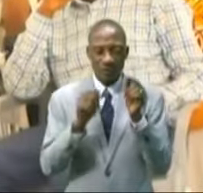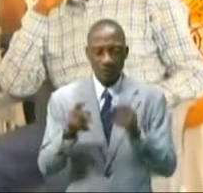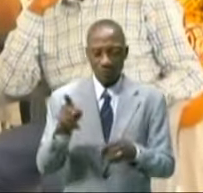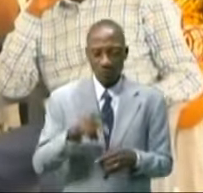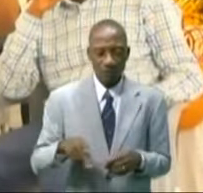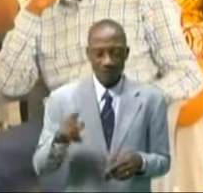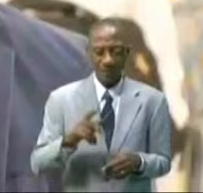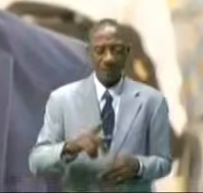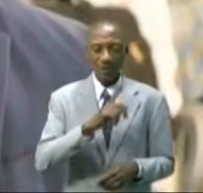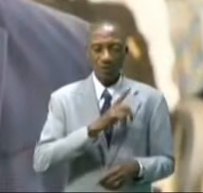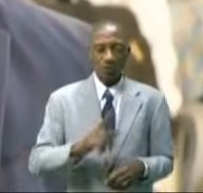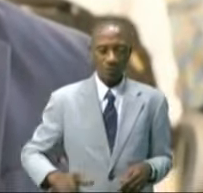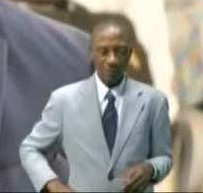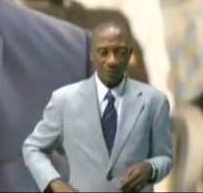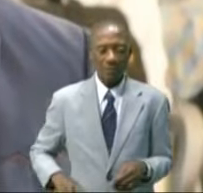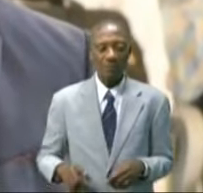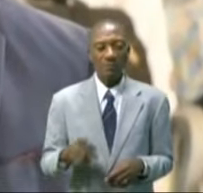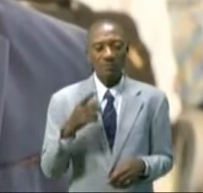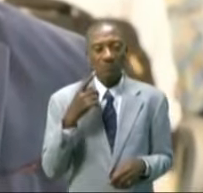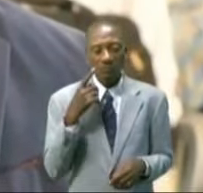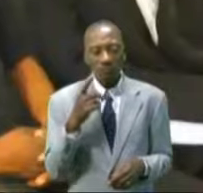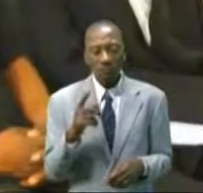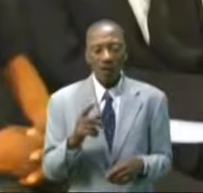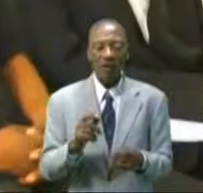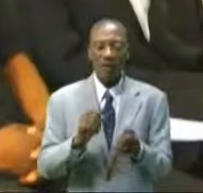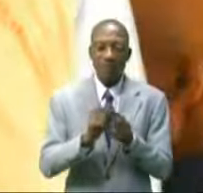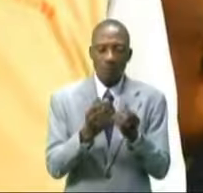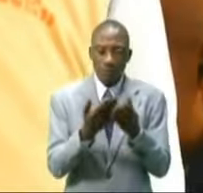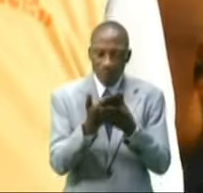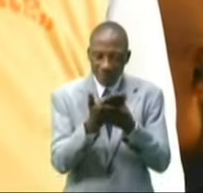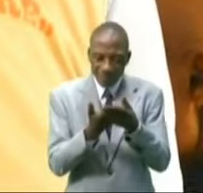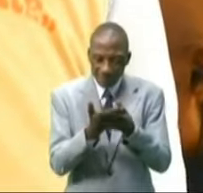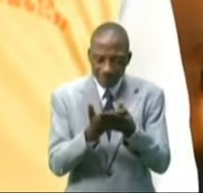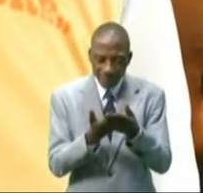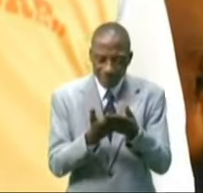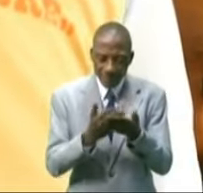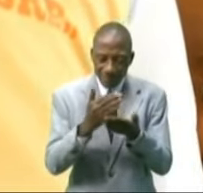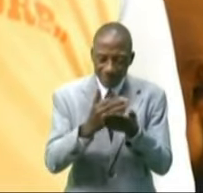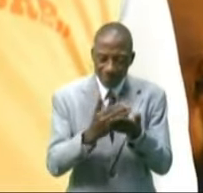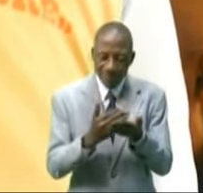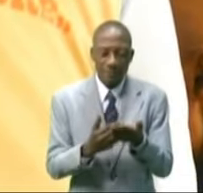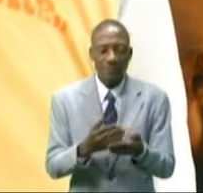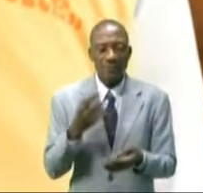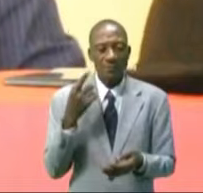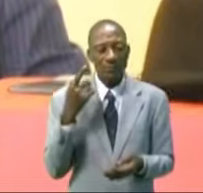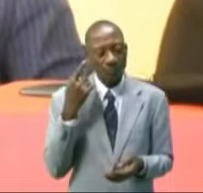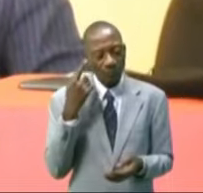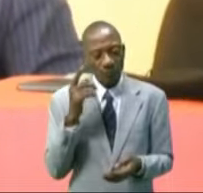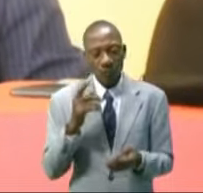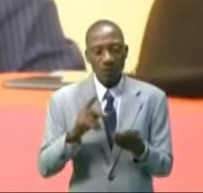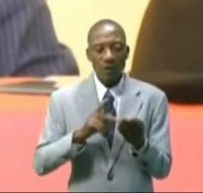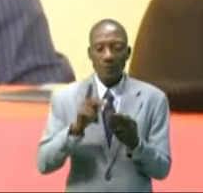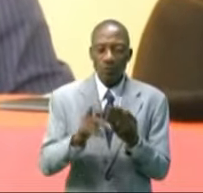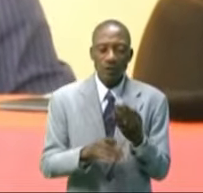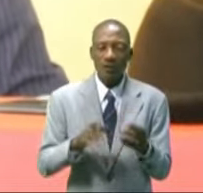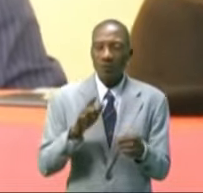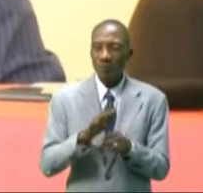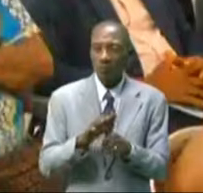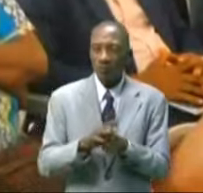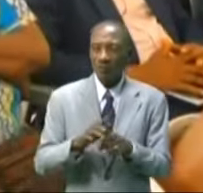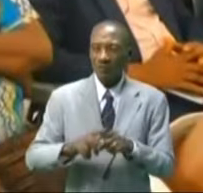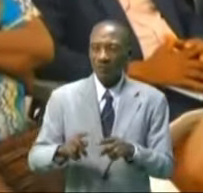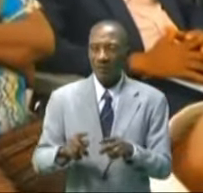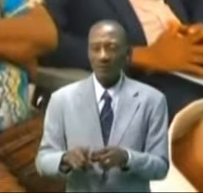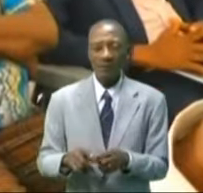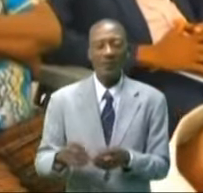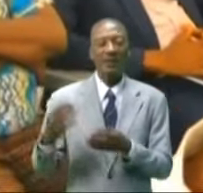sujet de l'assainissement du fichier de référence de la fonction publique. Grâce à l'appui technique et financier du projet COREF encore, ses responsables des services ont